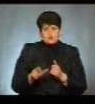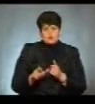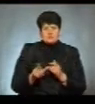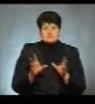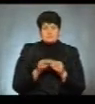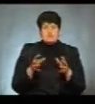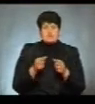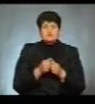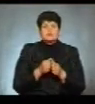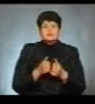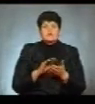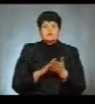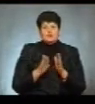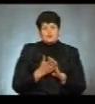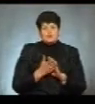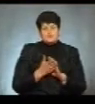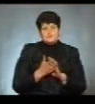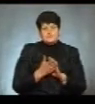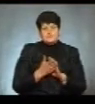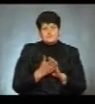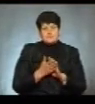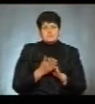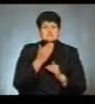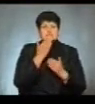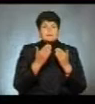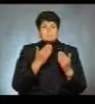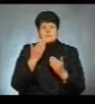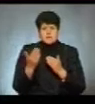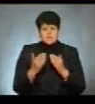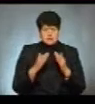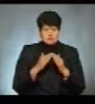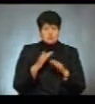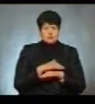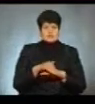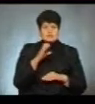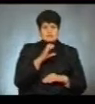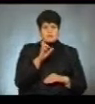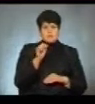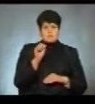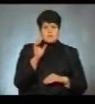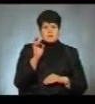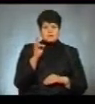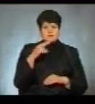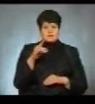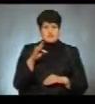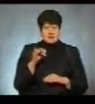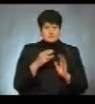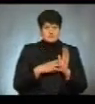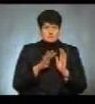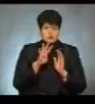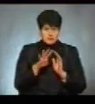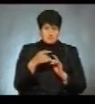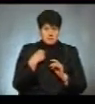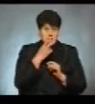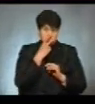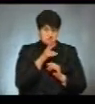метою укладання договору з управителем. Ми запитали мешканців будинку на вулиці Степана Бандери, 84, де ми, власне, побачили і відзняли це